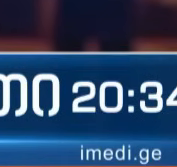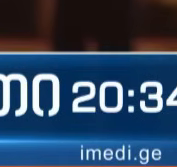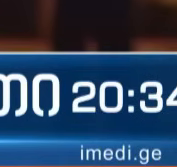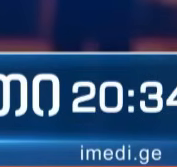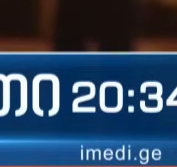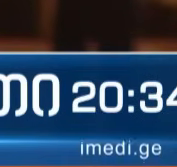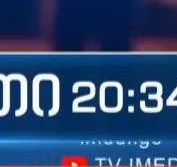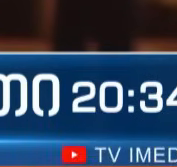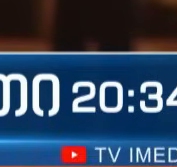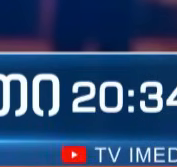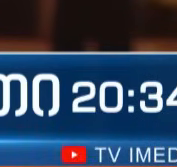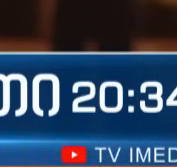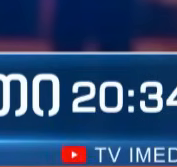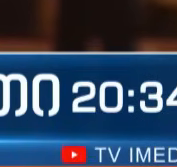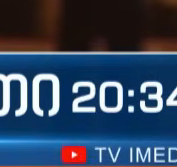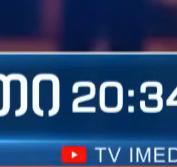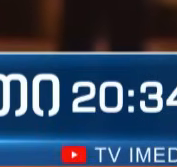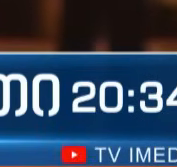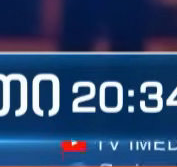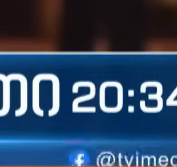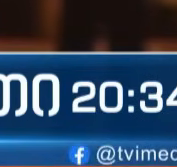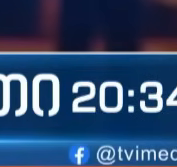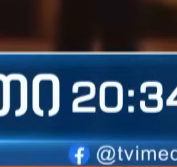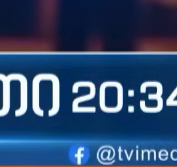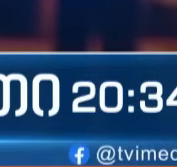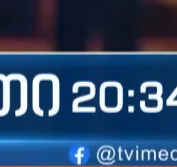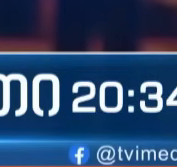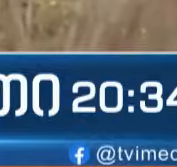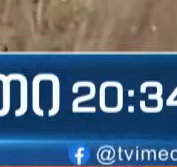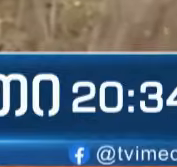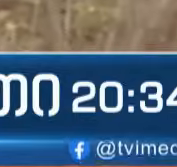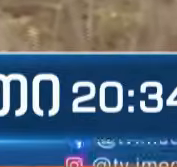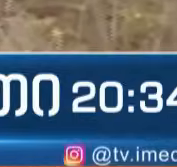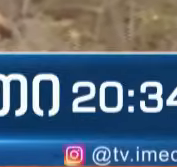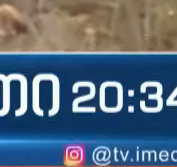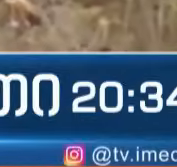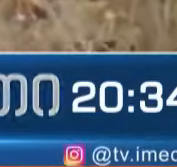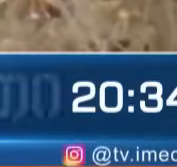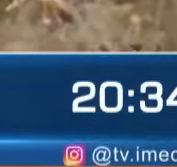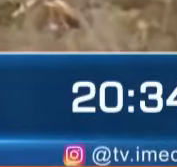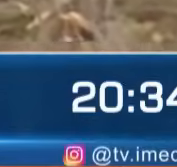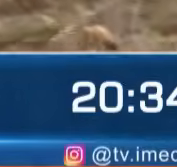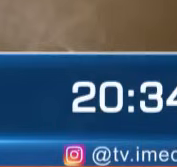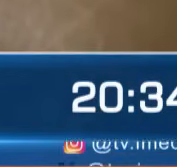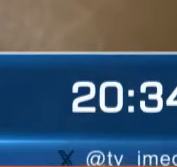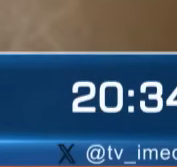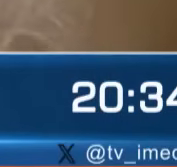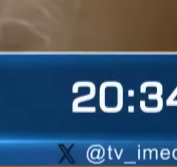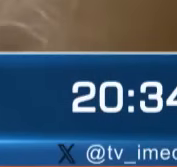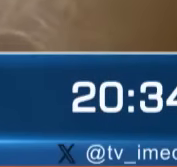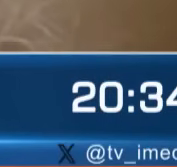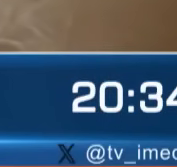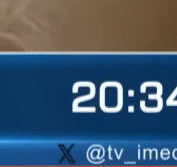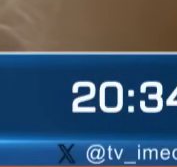განვითარდა როგორც ბაღდადში, ასევე სხვა მუნიციპალიტეტებსა და რეგიონებში. Mehandre Mashola Binergate Stove and Sticky